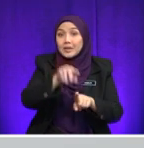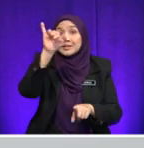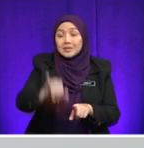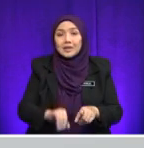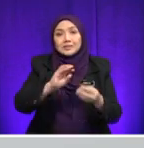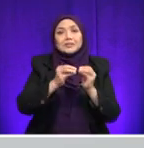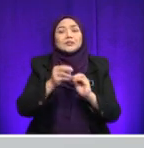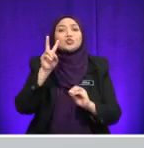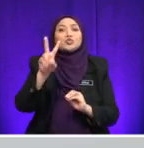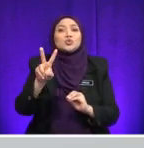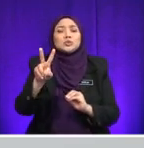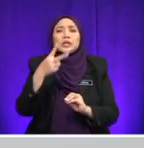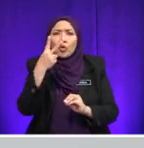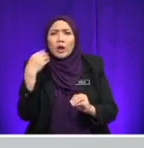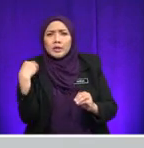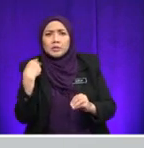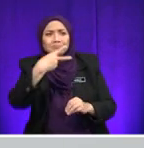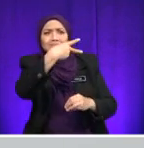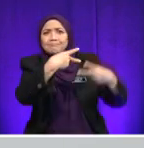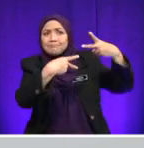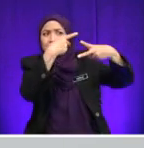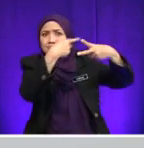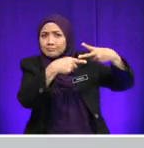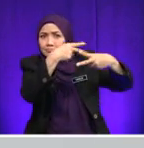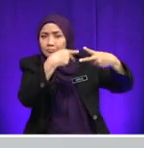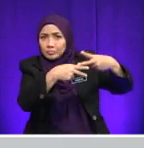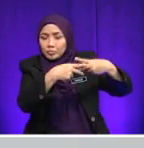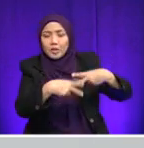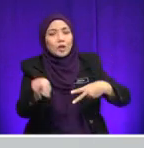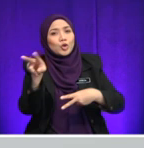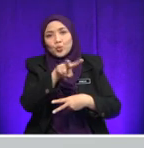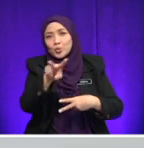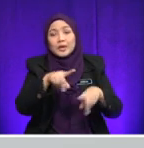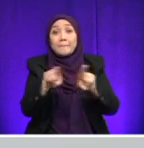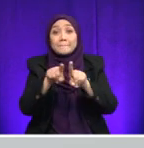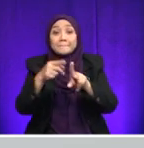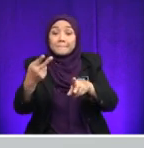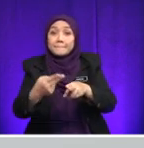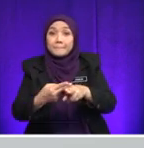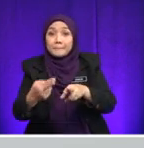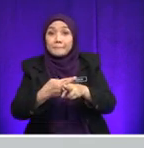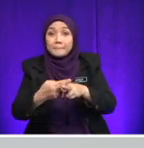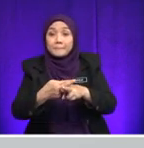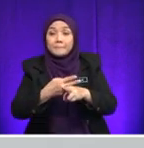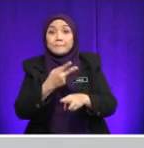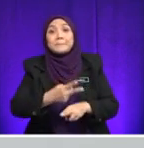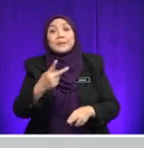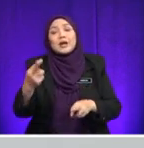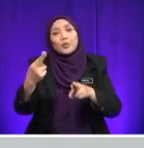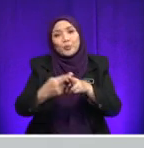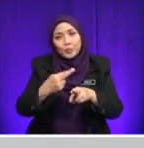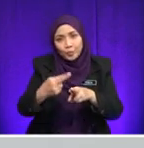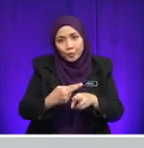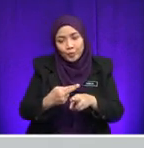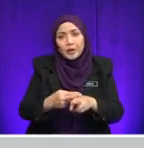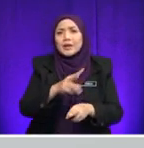Nampak tak ada dua persamaan di sini kedua-duanya merupakan peka rumus jadi kita akan membuat